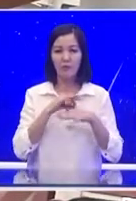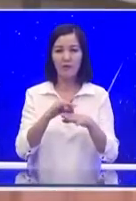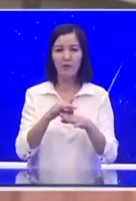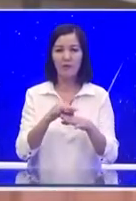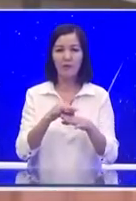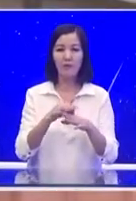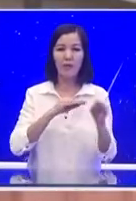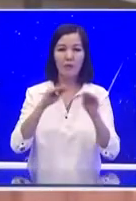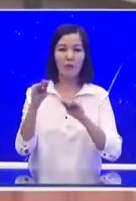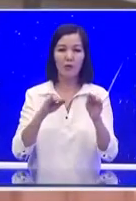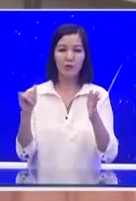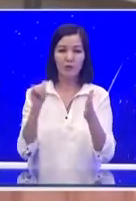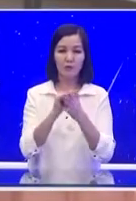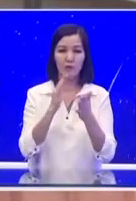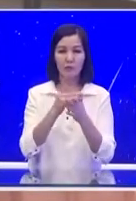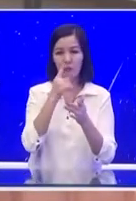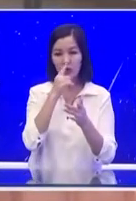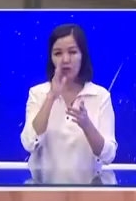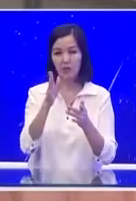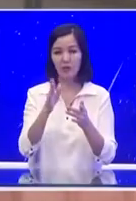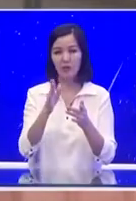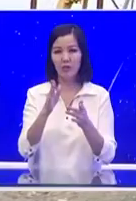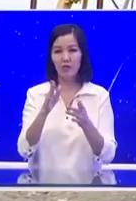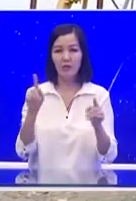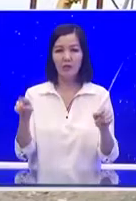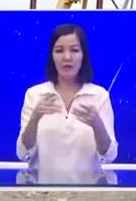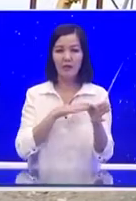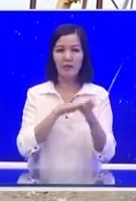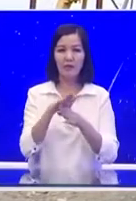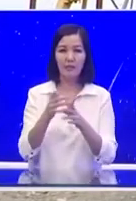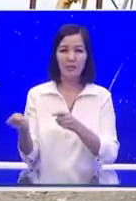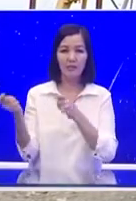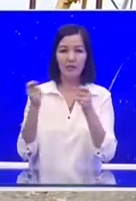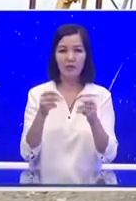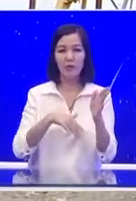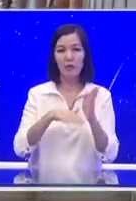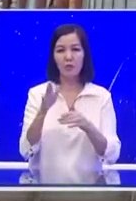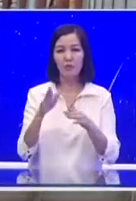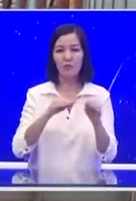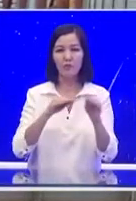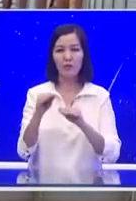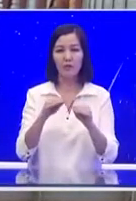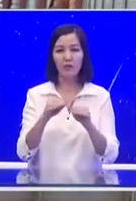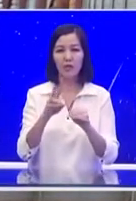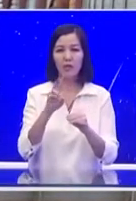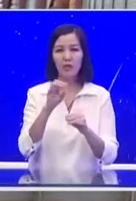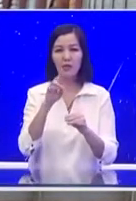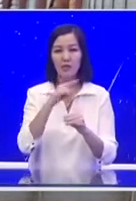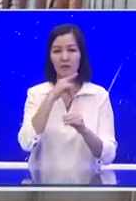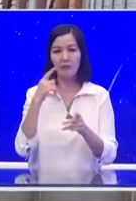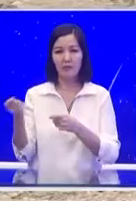переустановке оборудований. Также в ближайшем будущем для модернизации планируется доставить новейшее оборудование из Польши, Нидерландов и